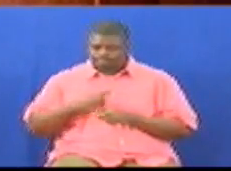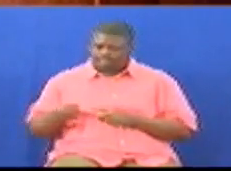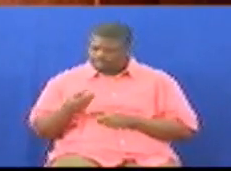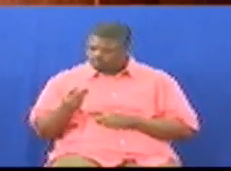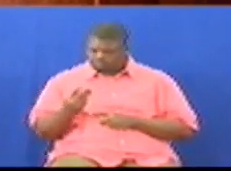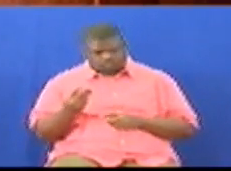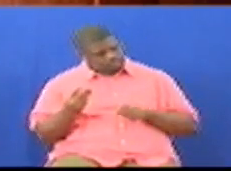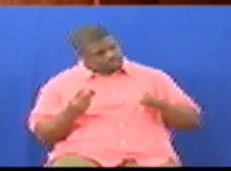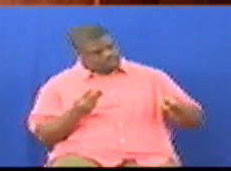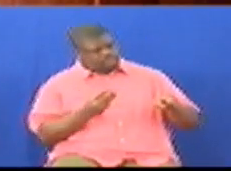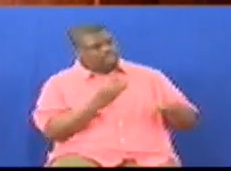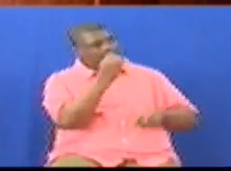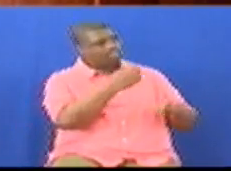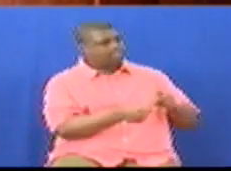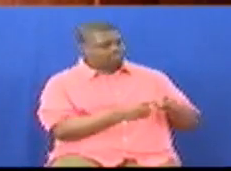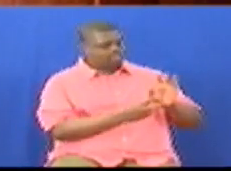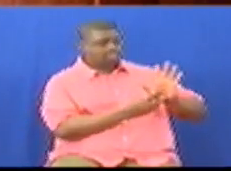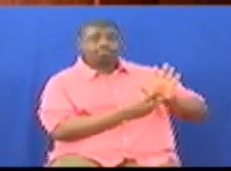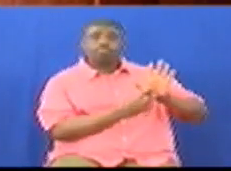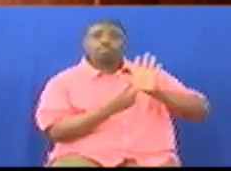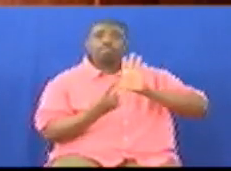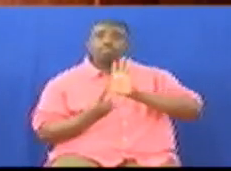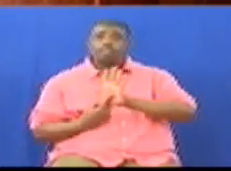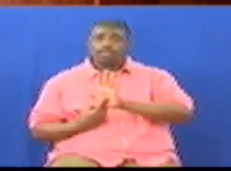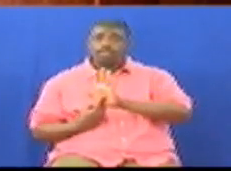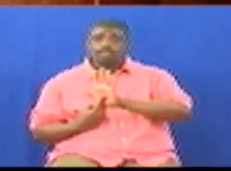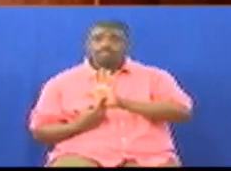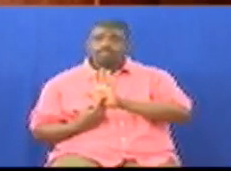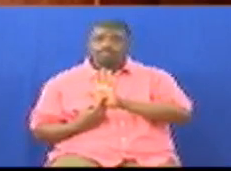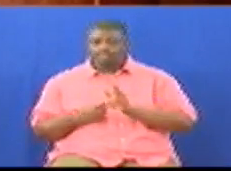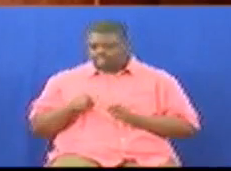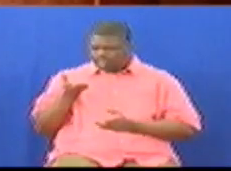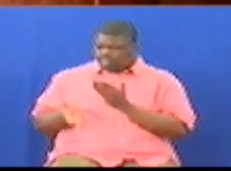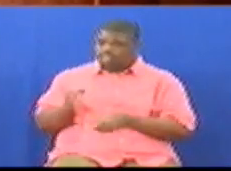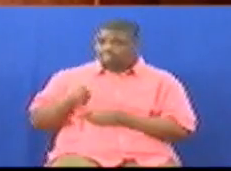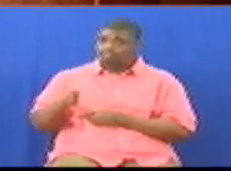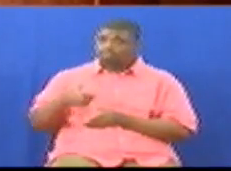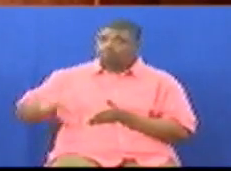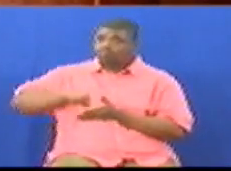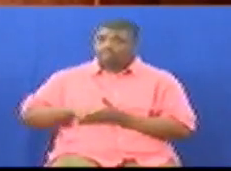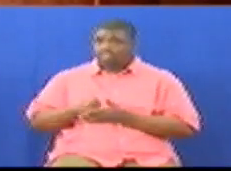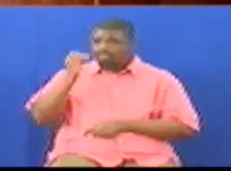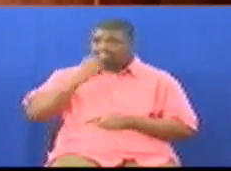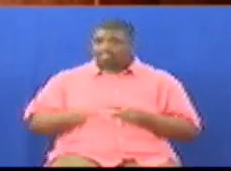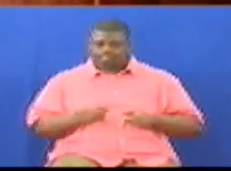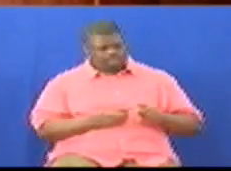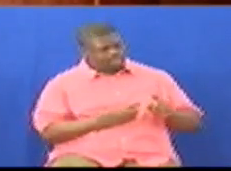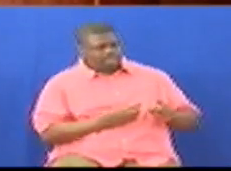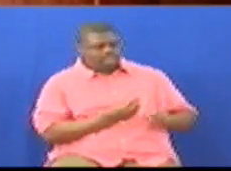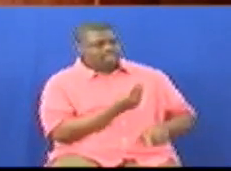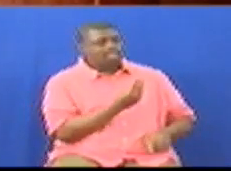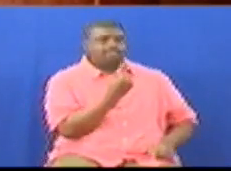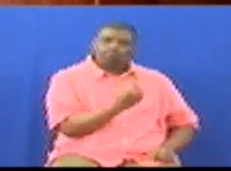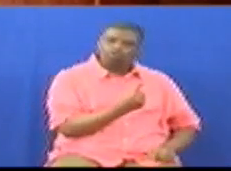377.7 sawa na 76% ya fedha zote iliyoidhinishwa. Kiasi hicho kimeongezeka kwa takribani 31%